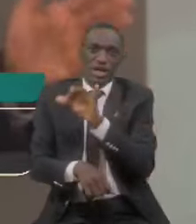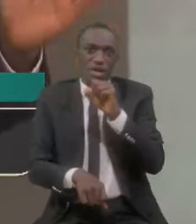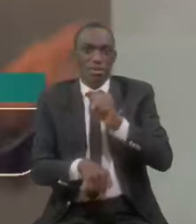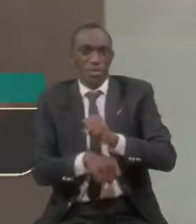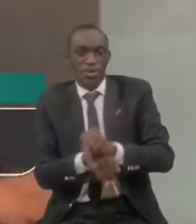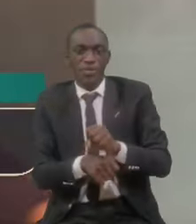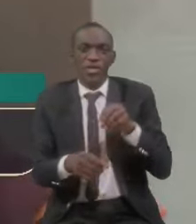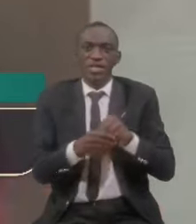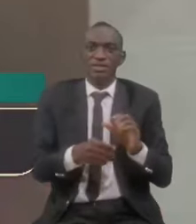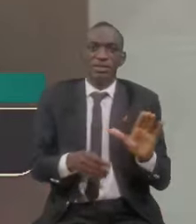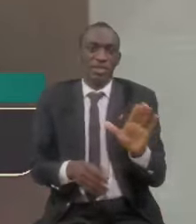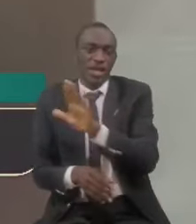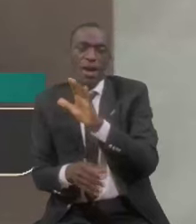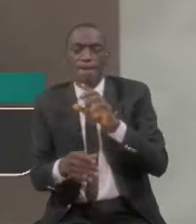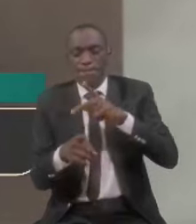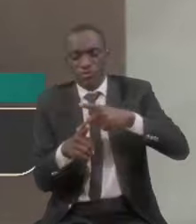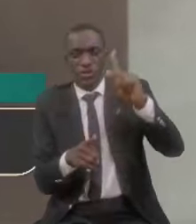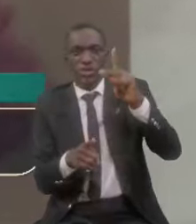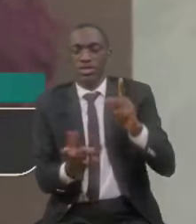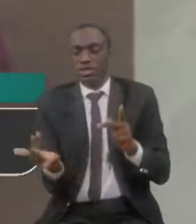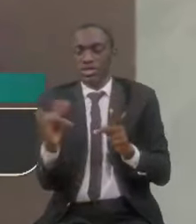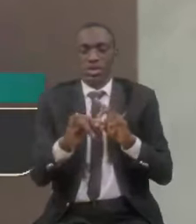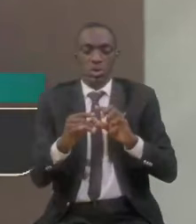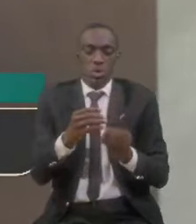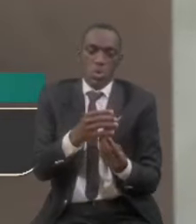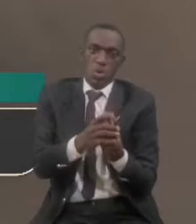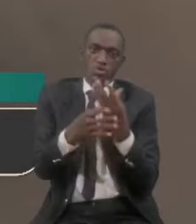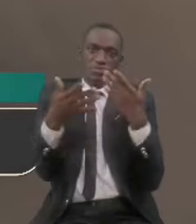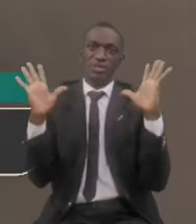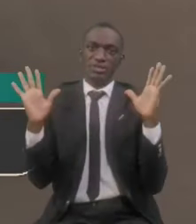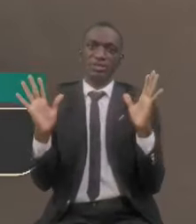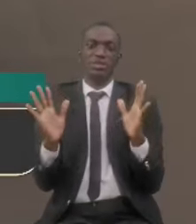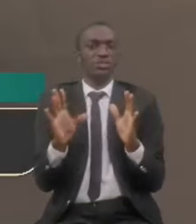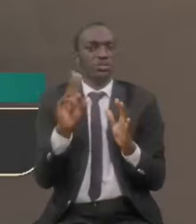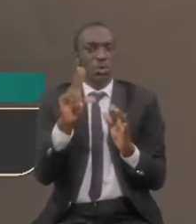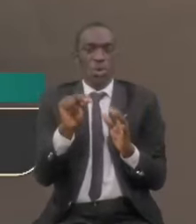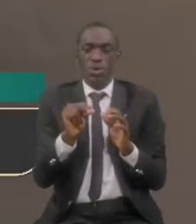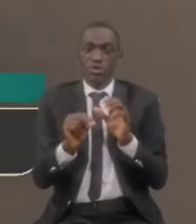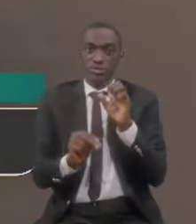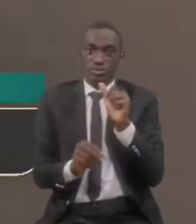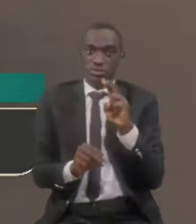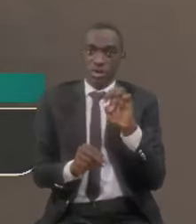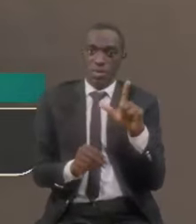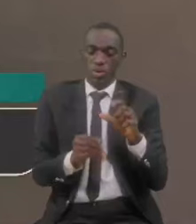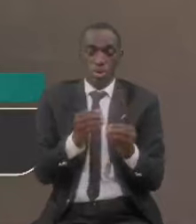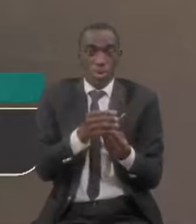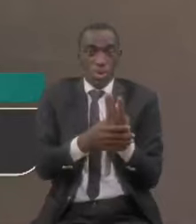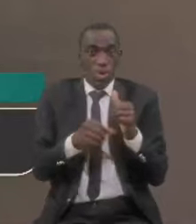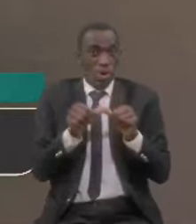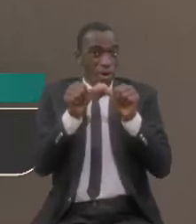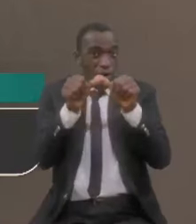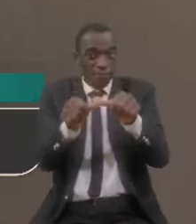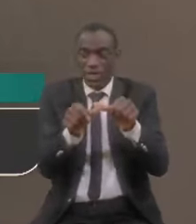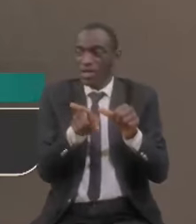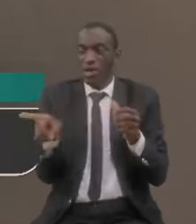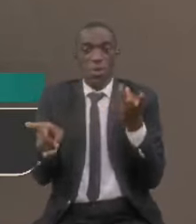profession. Ils grandissent et s'arrêtent. Non, ils continuent à grandir. Et il était agréable à l'Éternel